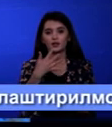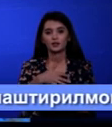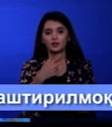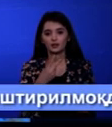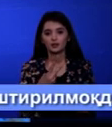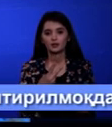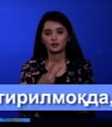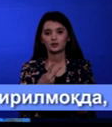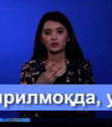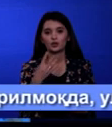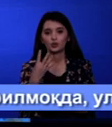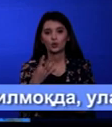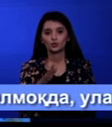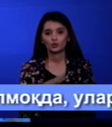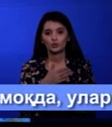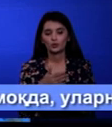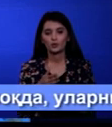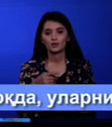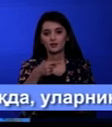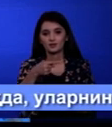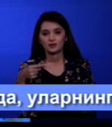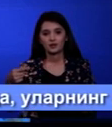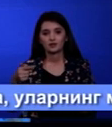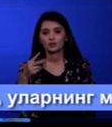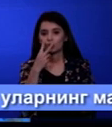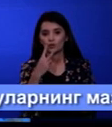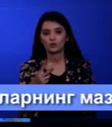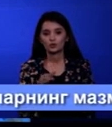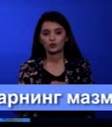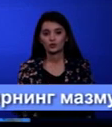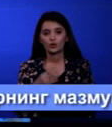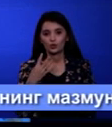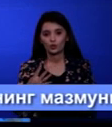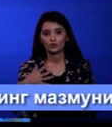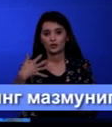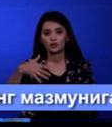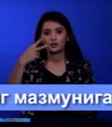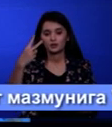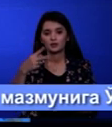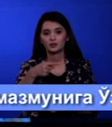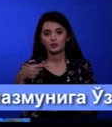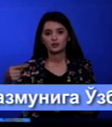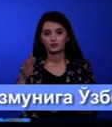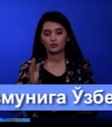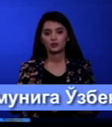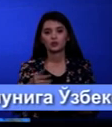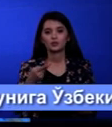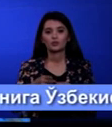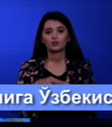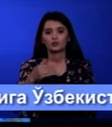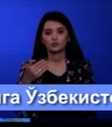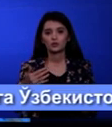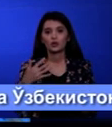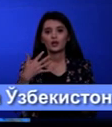52 bilan 4 ning bo'linmasini kasr ko'rinishida yozsak, 4 dan 52. Buning uchun biz 52